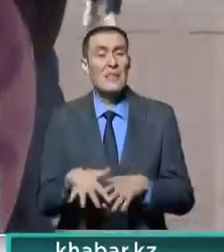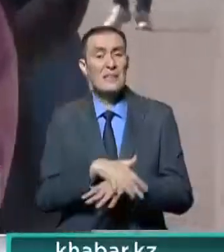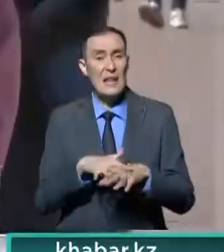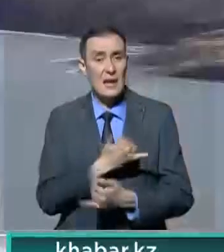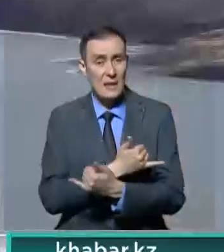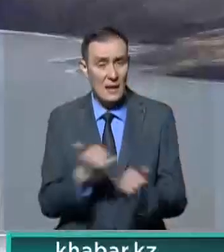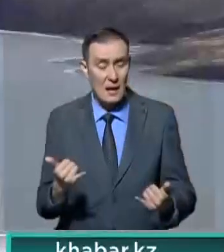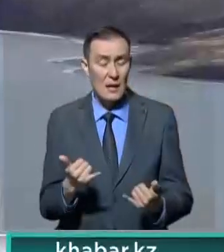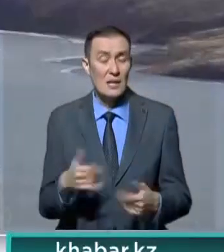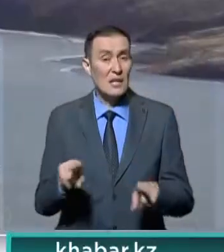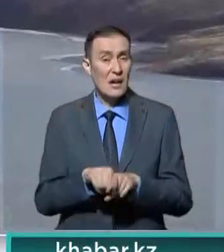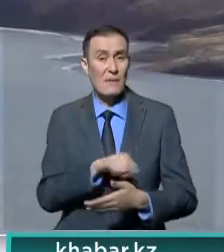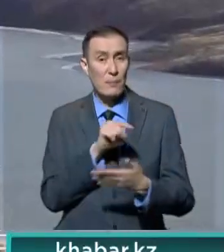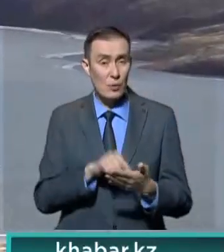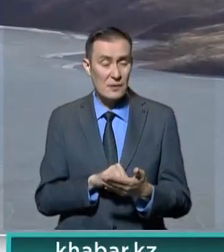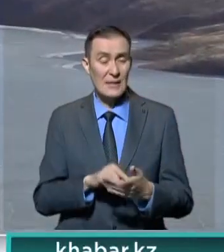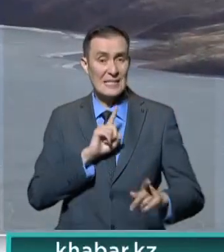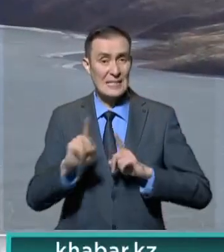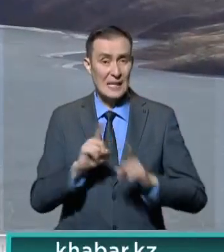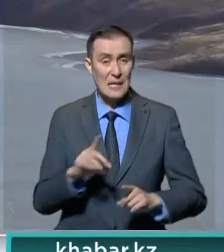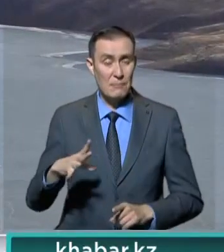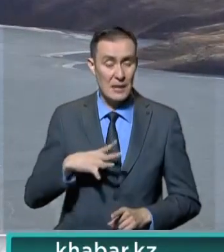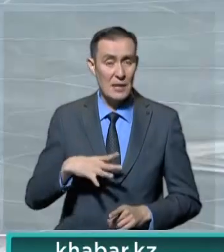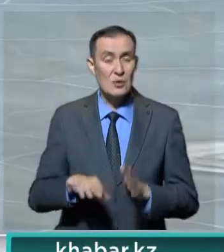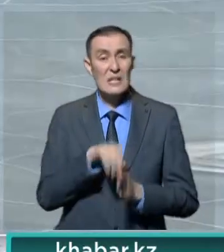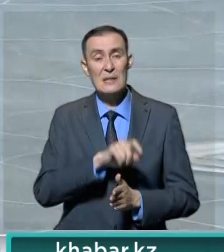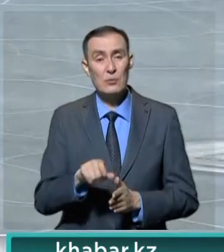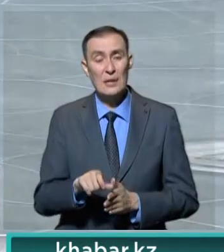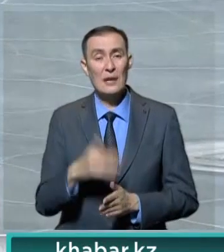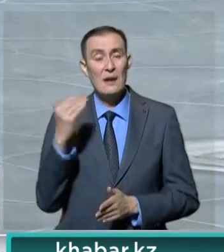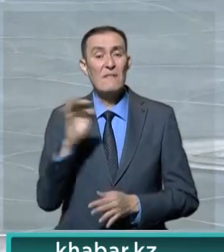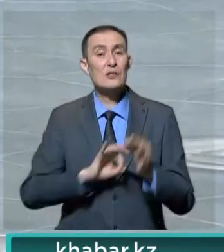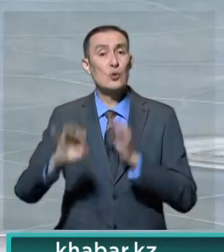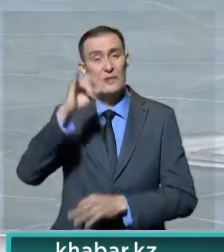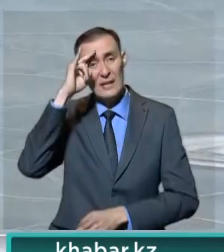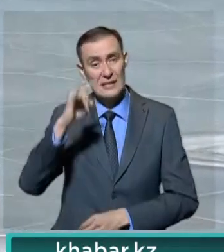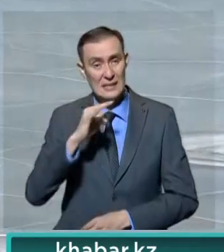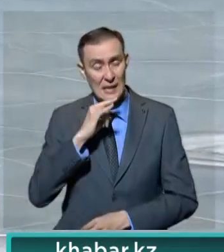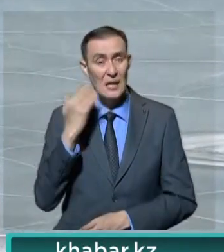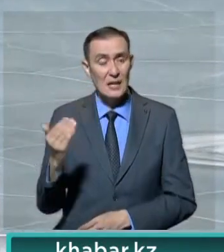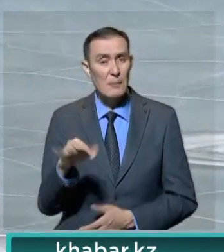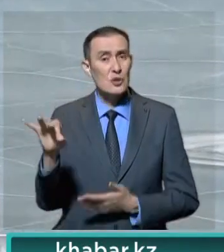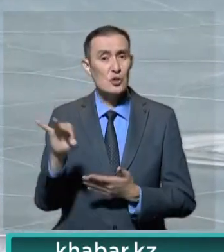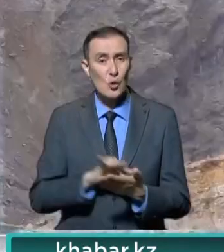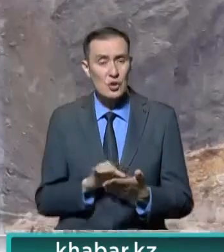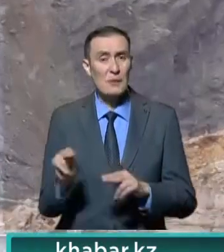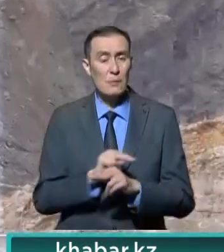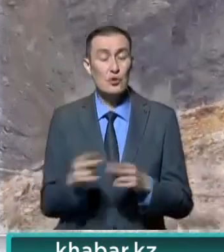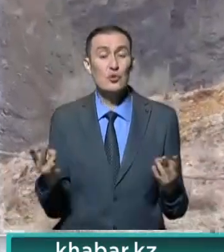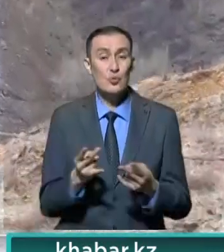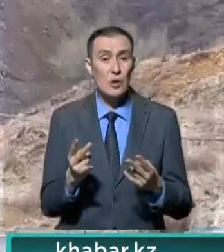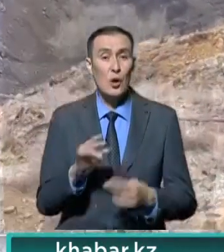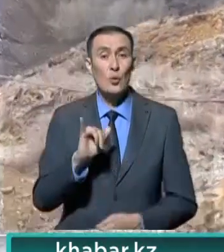президент. Один из таких вопросов на заседании подняли депутаты маслихата Восточного Казахстана. Там в срочном ремонте